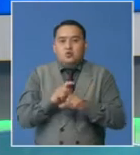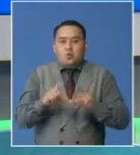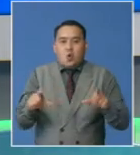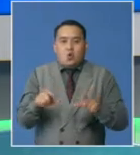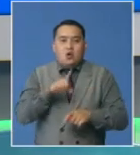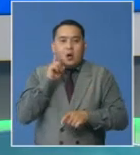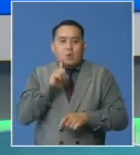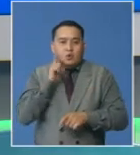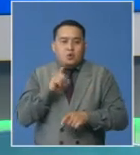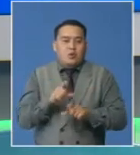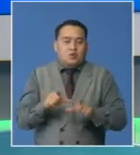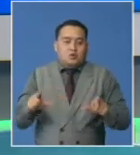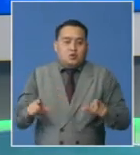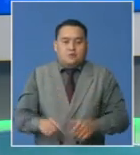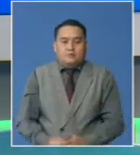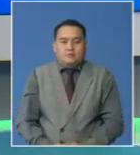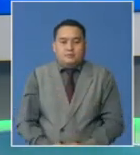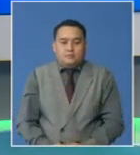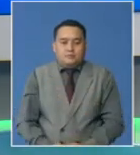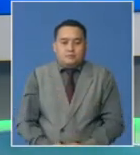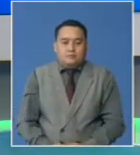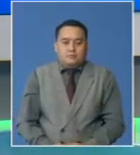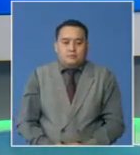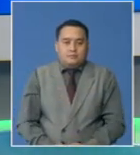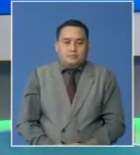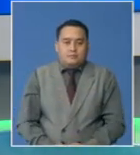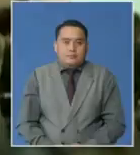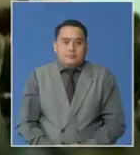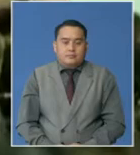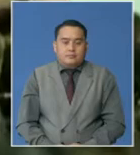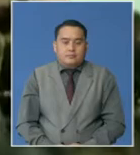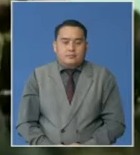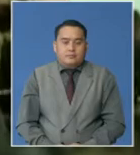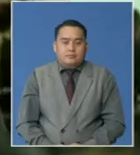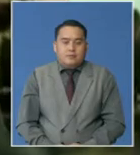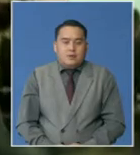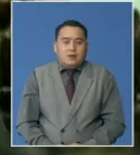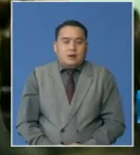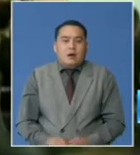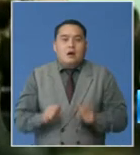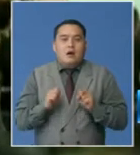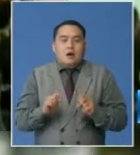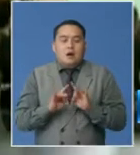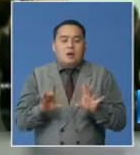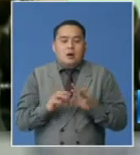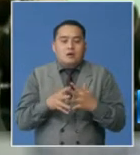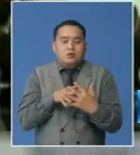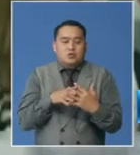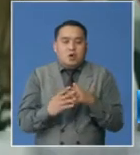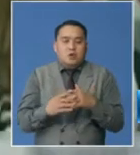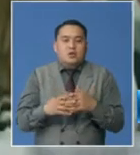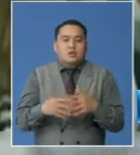рабочей молодежью. Подробности в блоке республиканских новостей. Как выяснилось, в селах не хватает